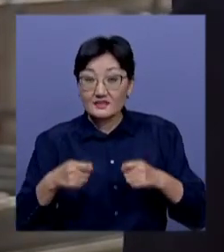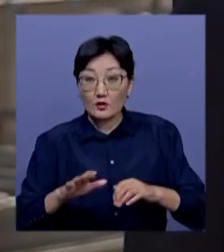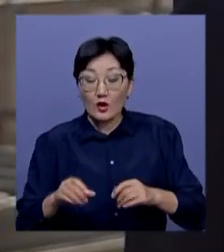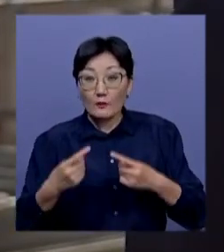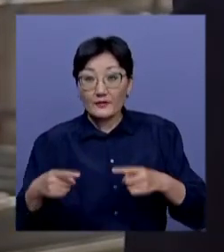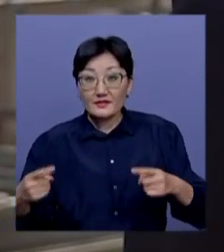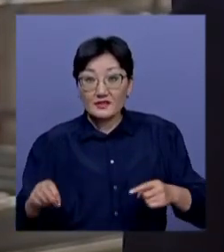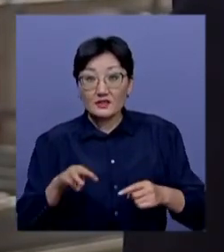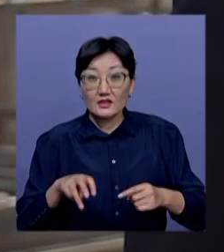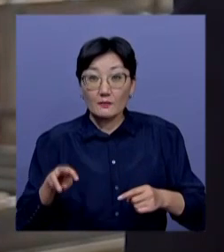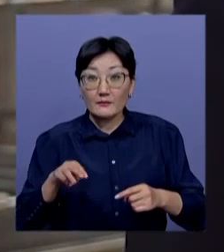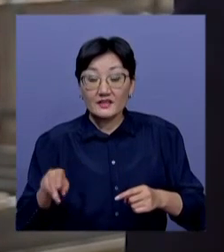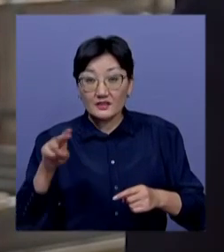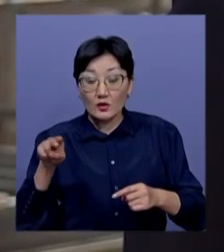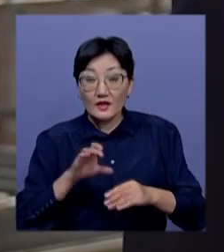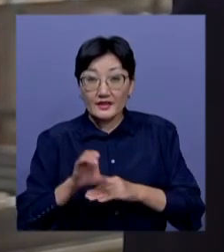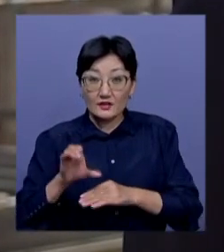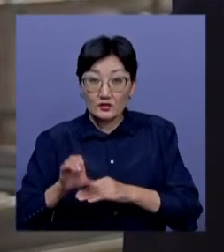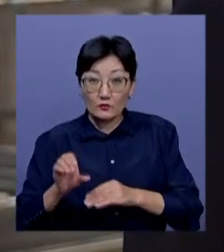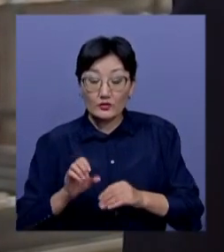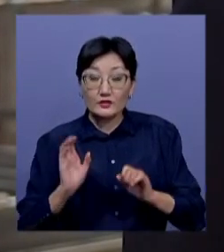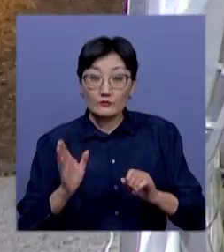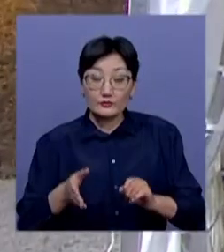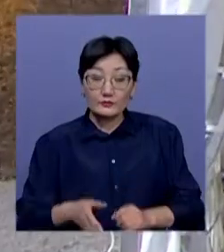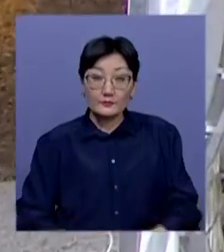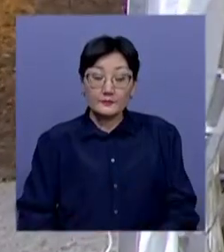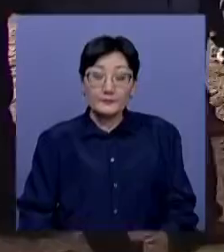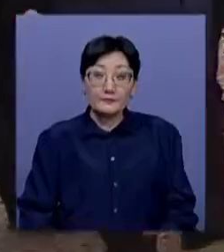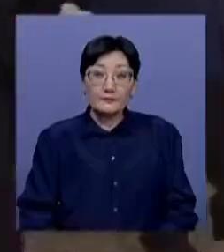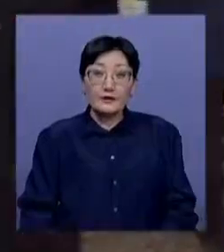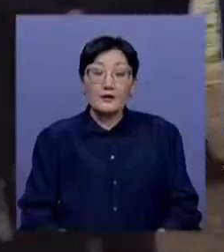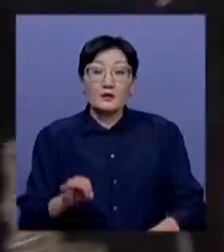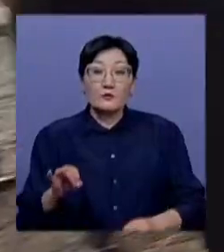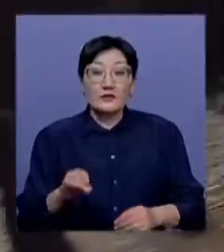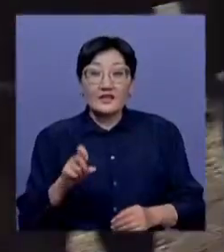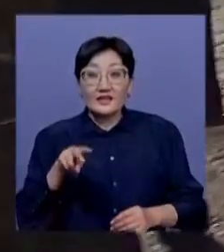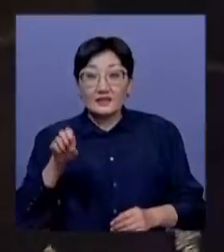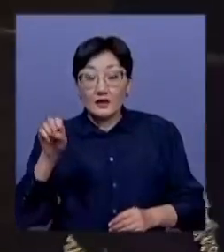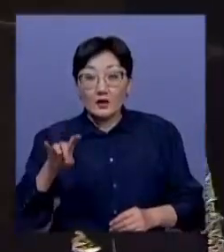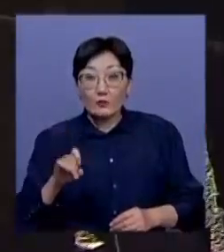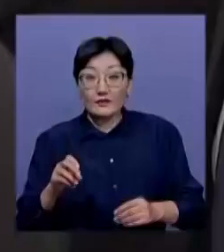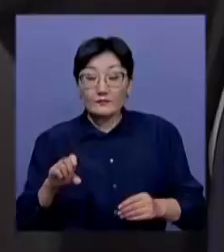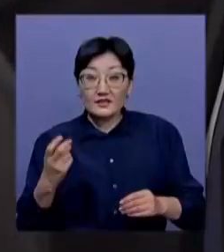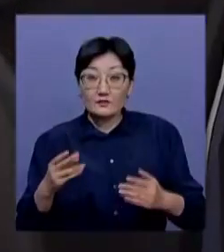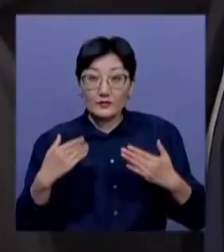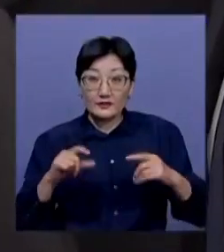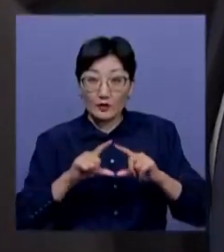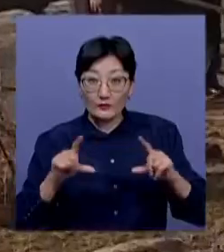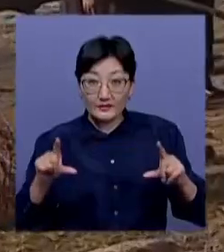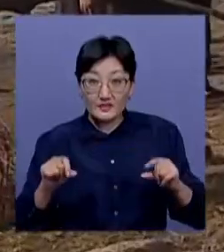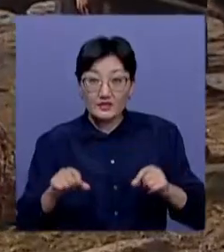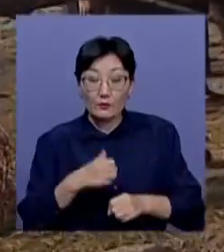одан басқа ТМД елдеріне экспортқа жіберілетін болады. Сондай-ақ, Іле Алатауы мемлекеттік ұлттық табиғи